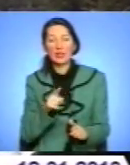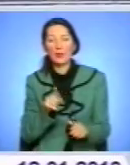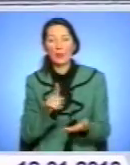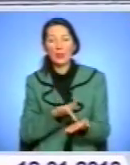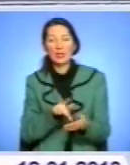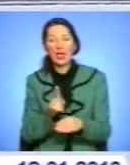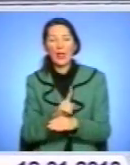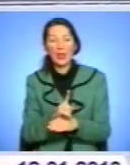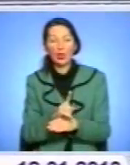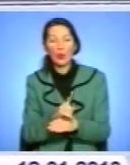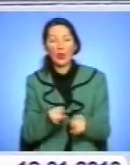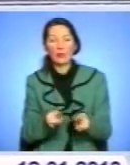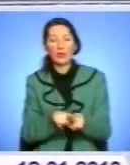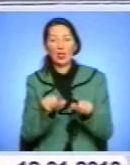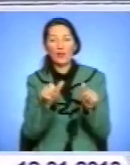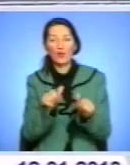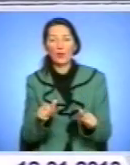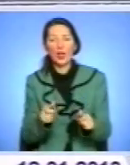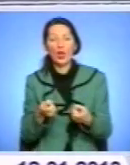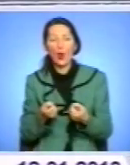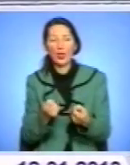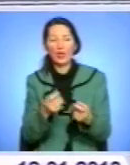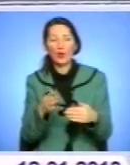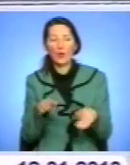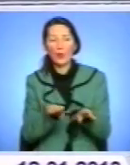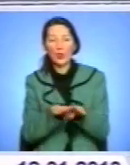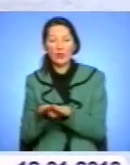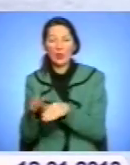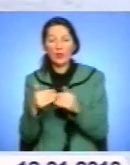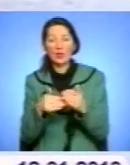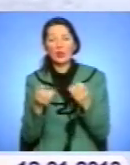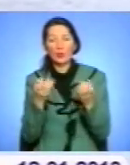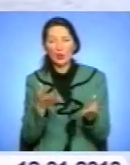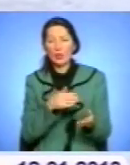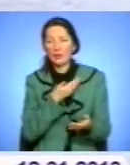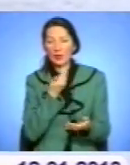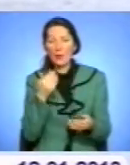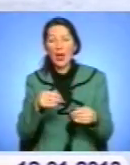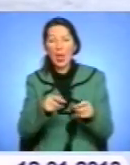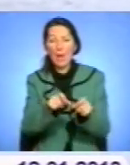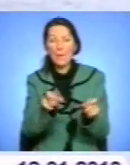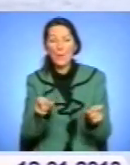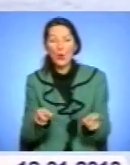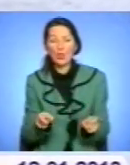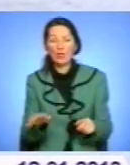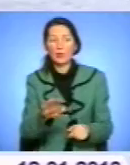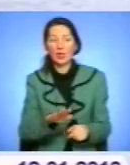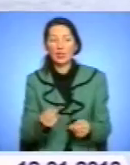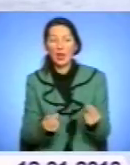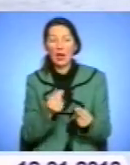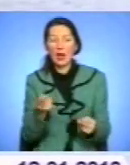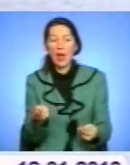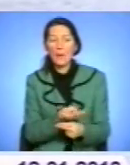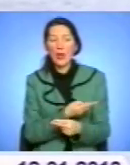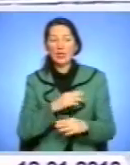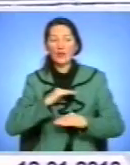Тернополя. Такий формат хокею у порівнянні з професійним значно спрощений. Немає бортів на майданчиках, гра без воротарів, ворота спеціальний